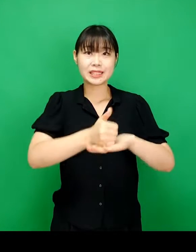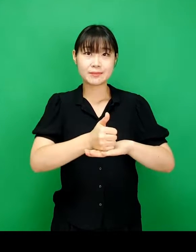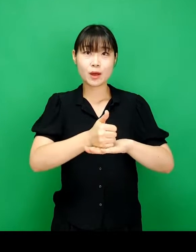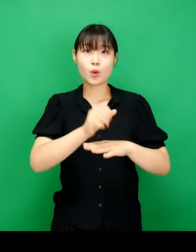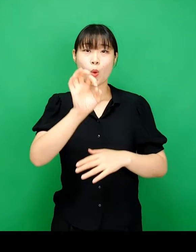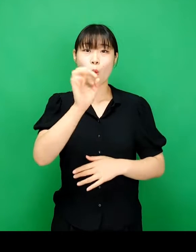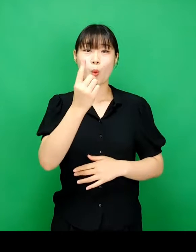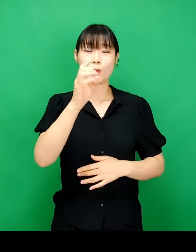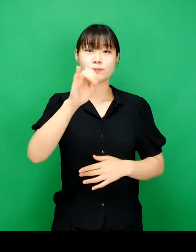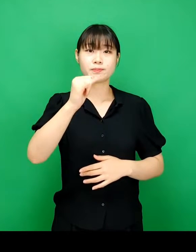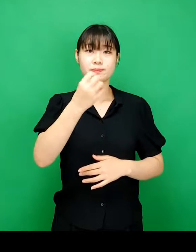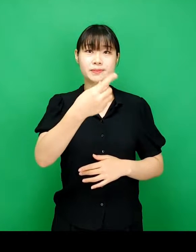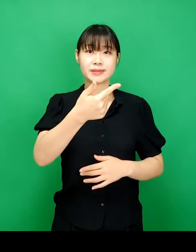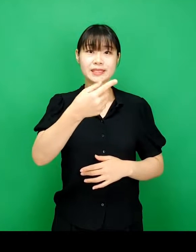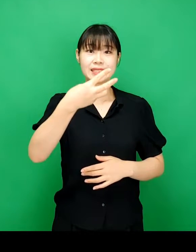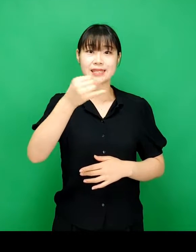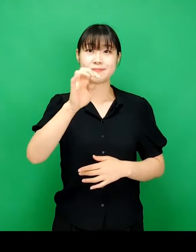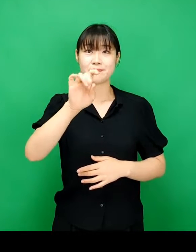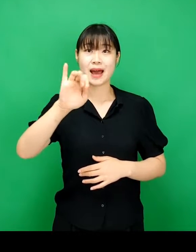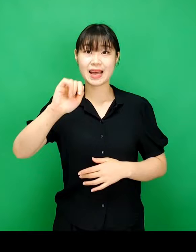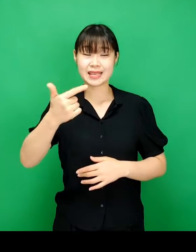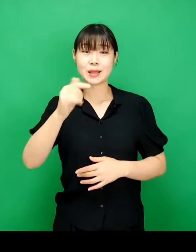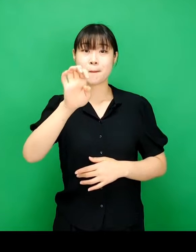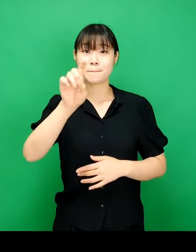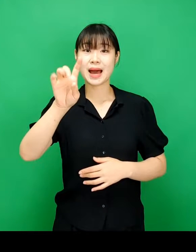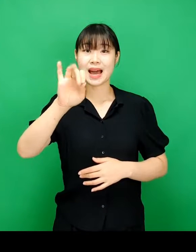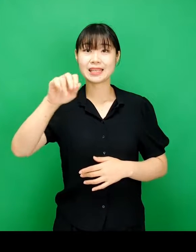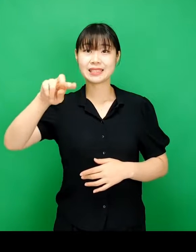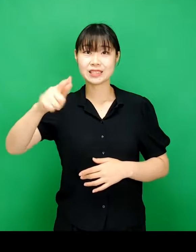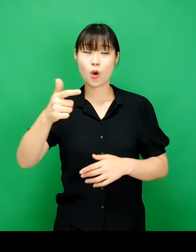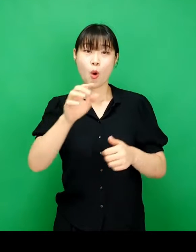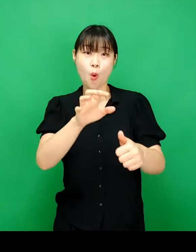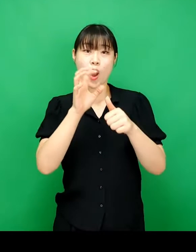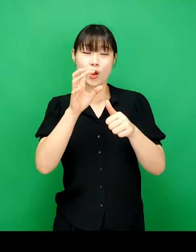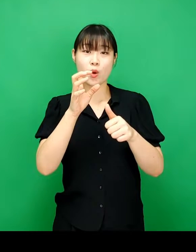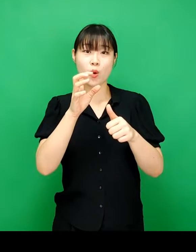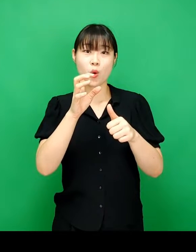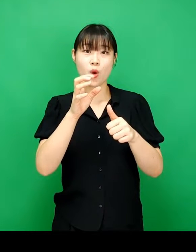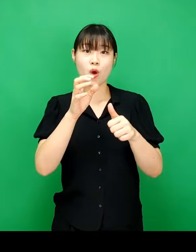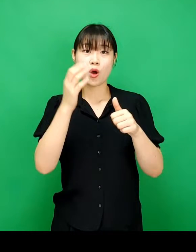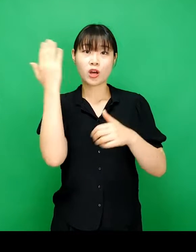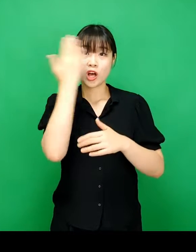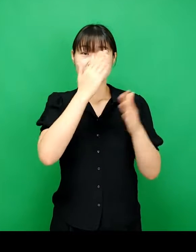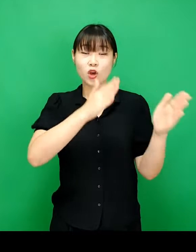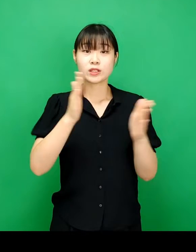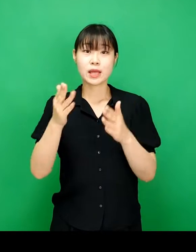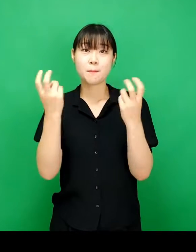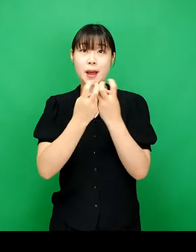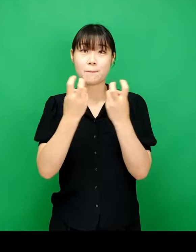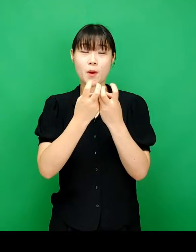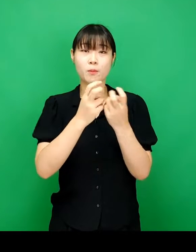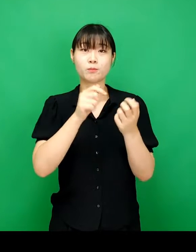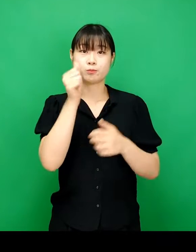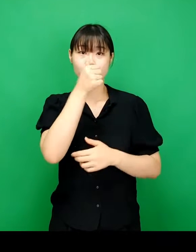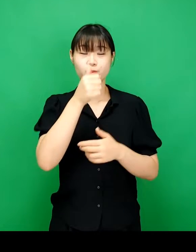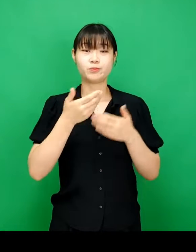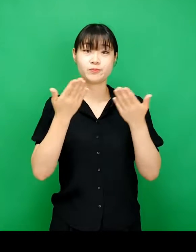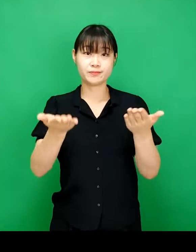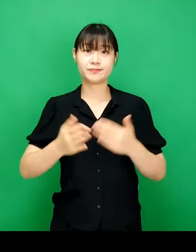해보겠습니다. 마지막으로 오픈 리파인과 파이썬을 활용한 데이터 정제 방법을 소개해